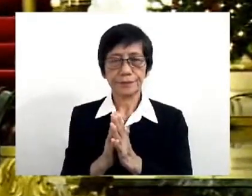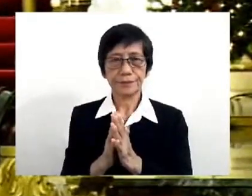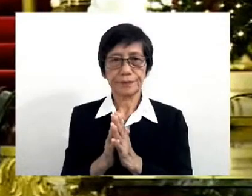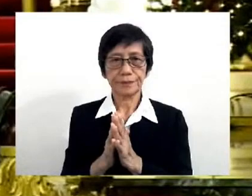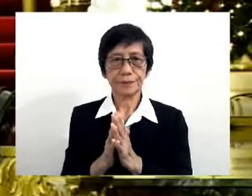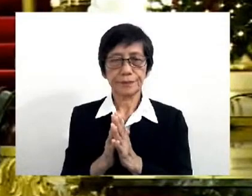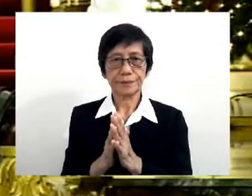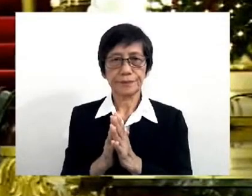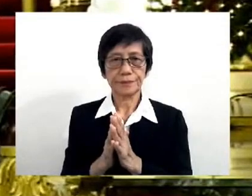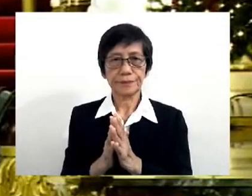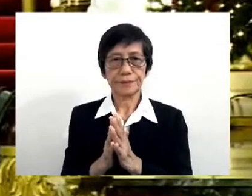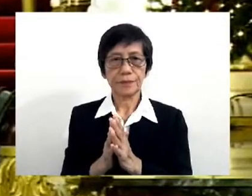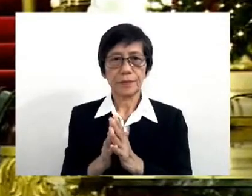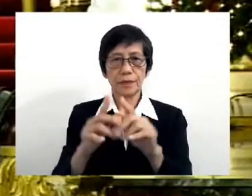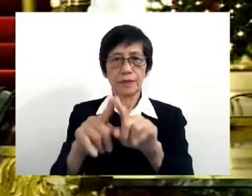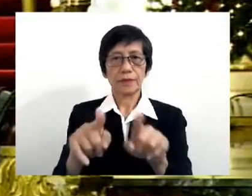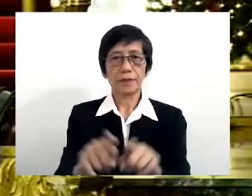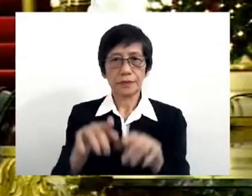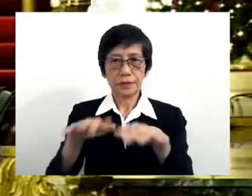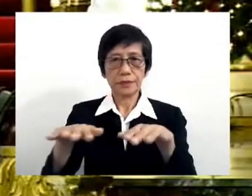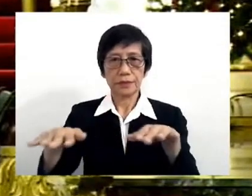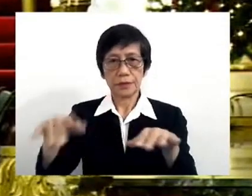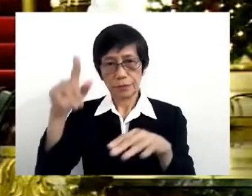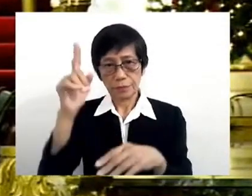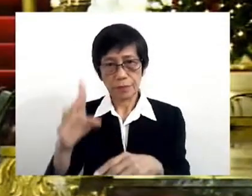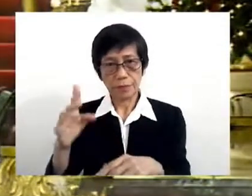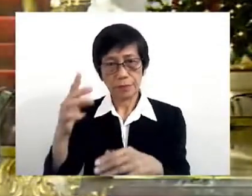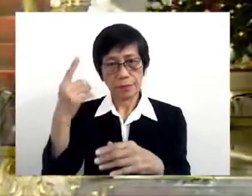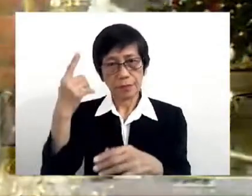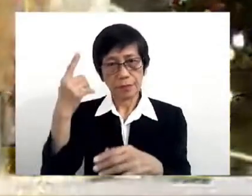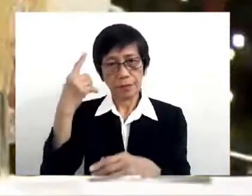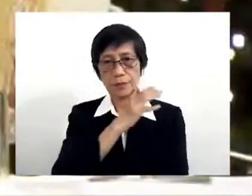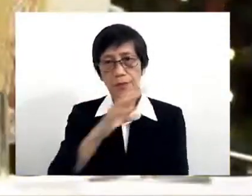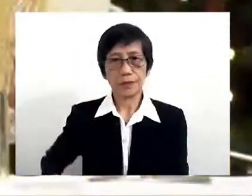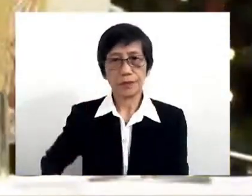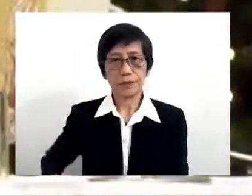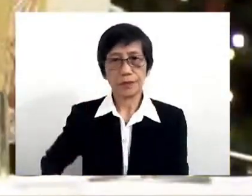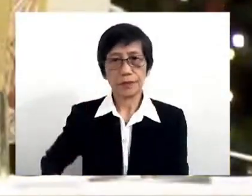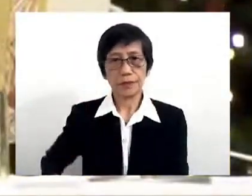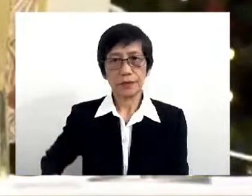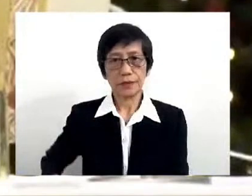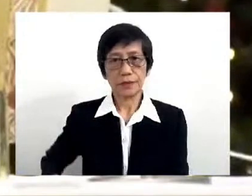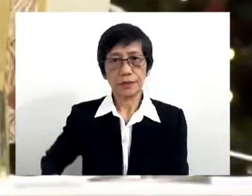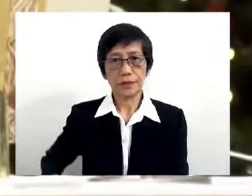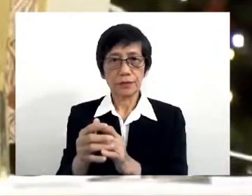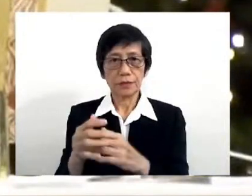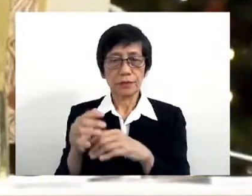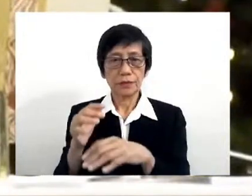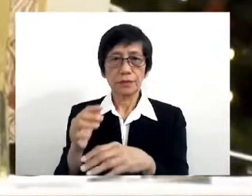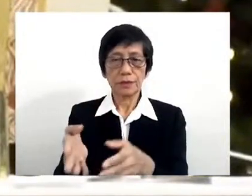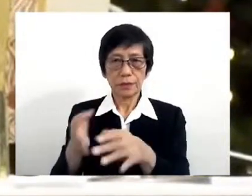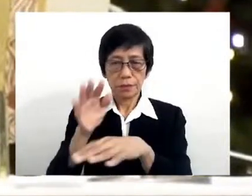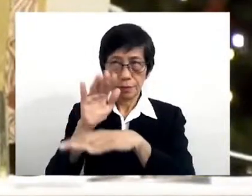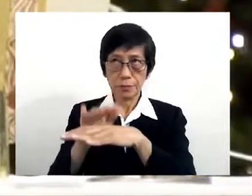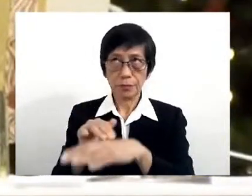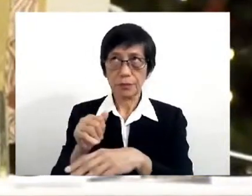Bilang mga anak ng Diyos kay Kristo Jesus, tumawag po tayo sa ating Amang